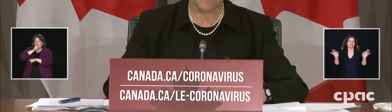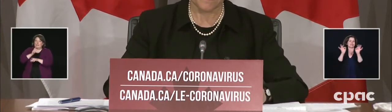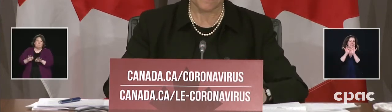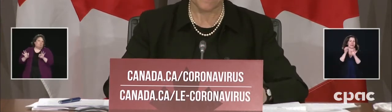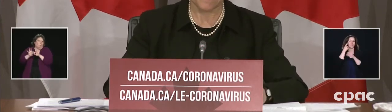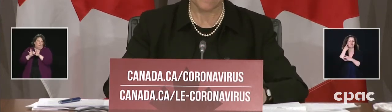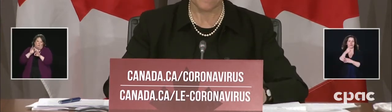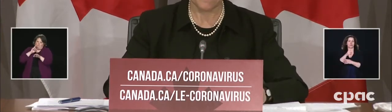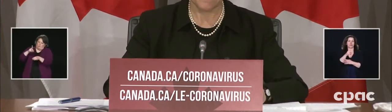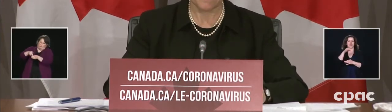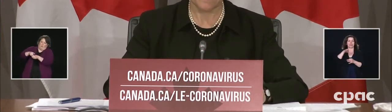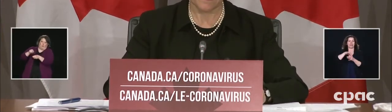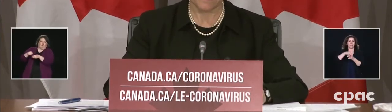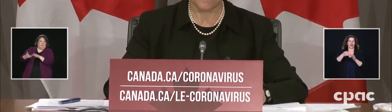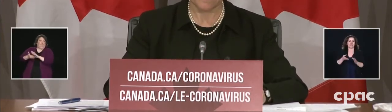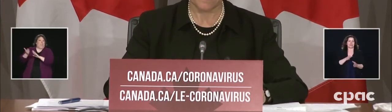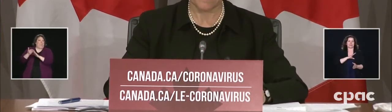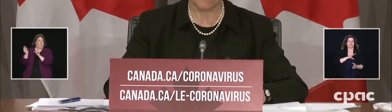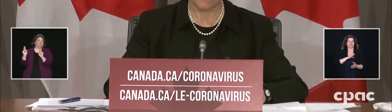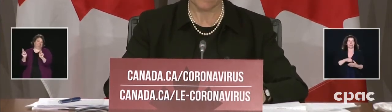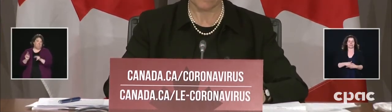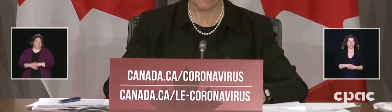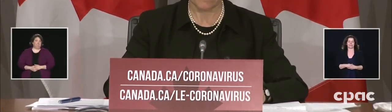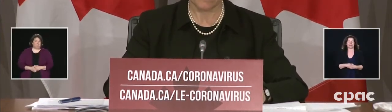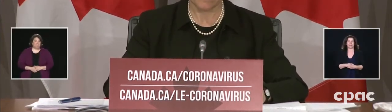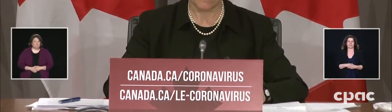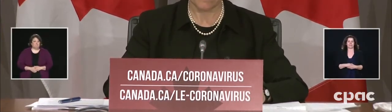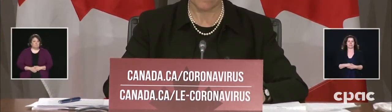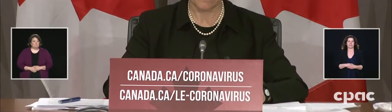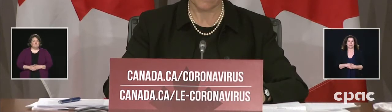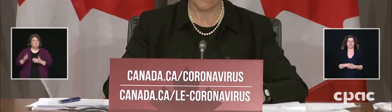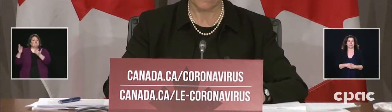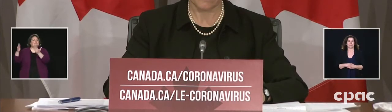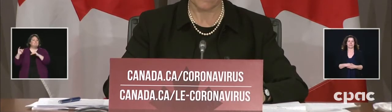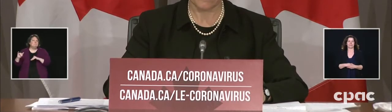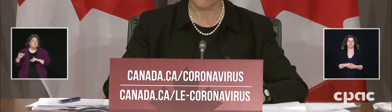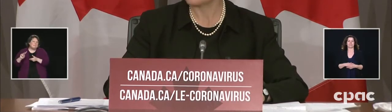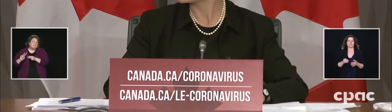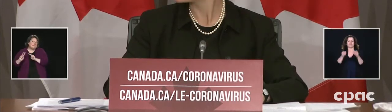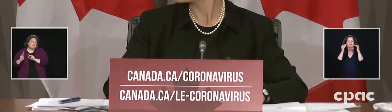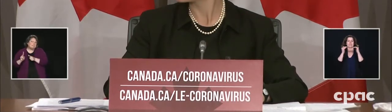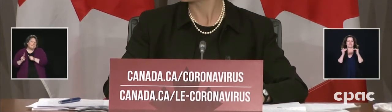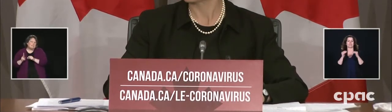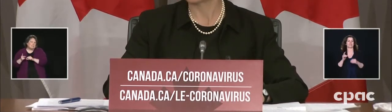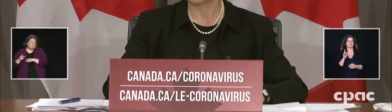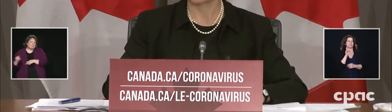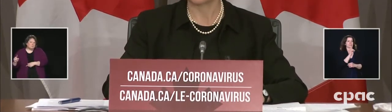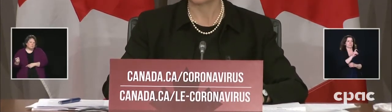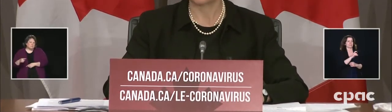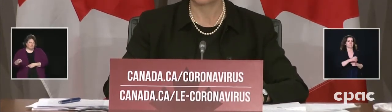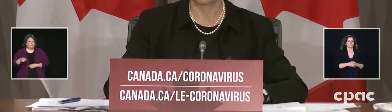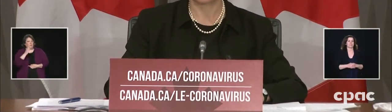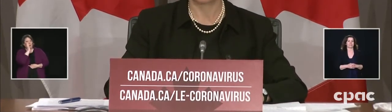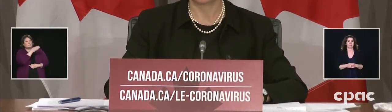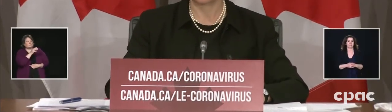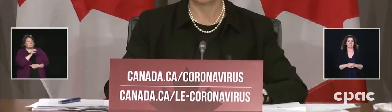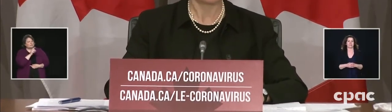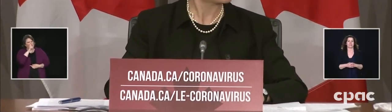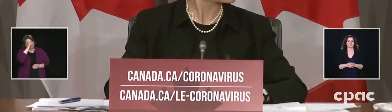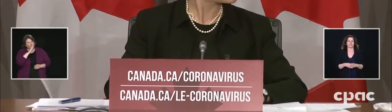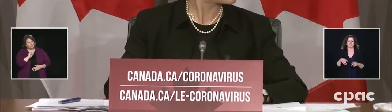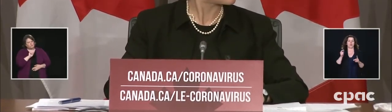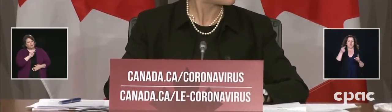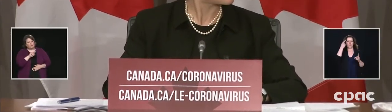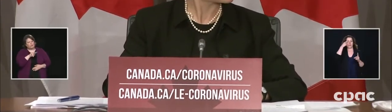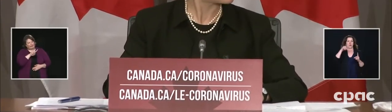up. And this question is for Minister Anand. The government has ordered close to 40,000 ventilators, but